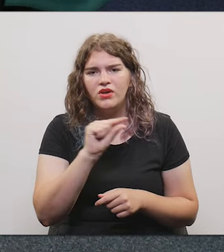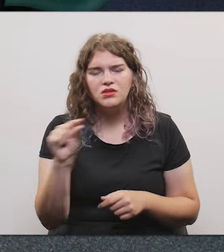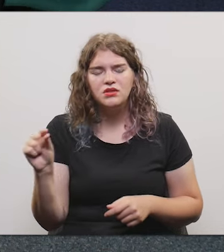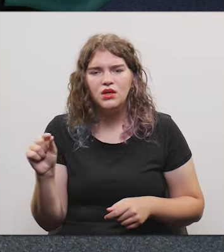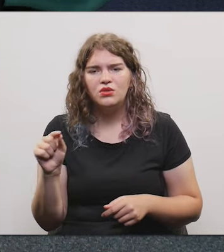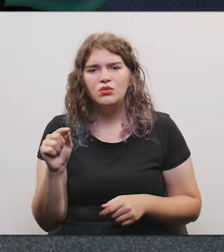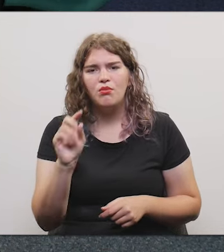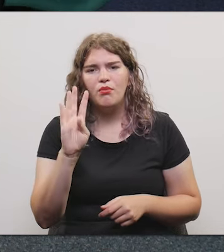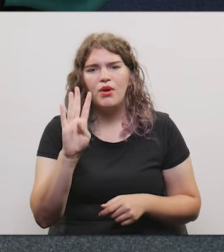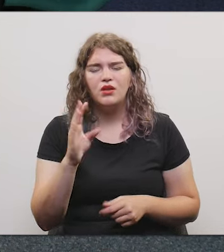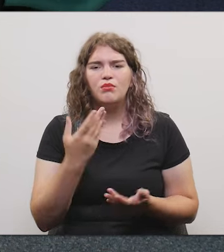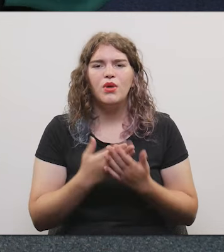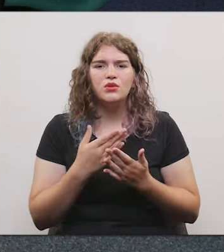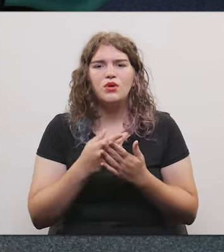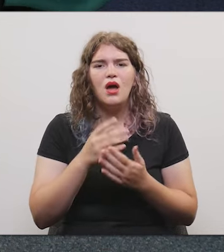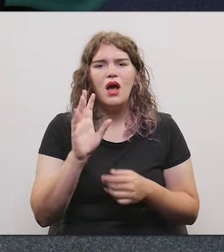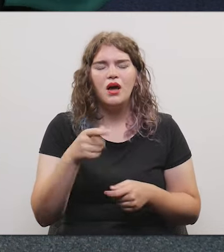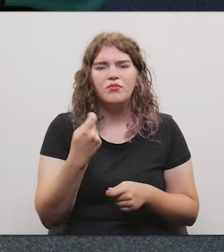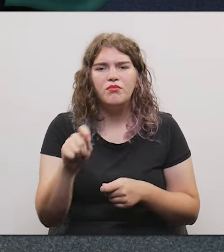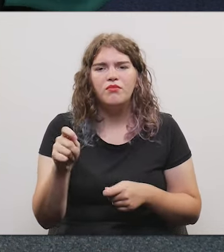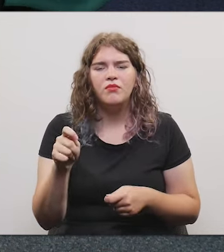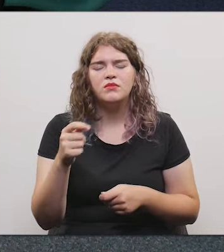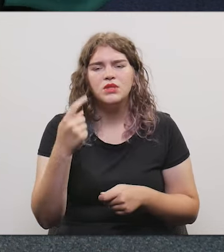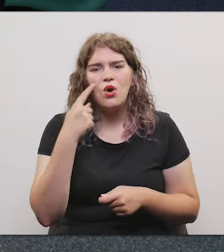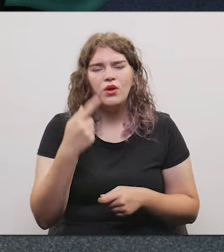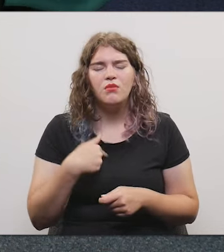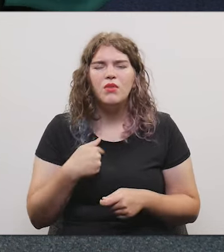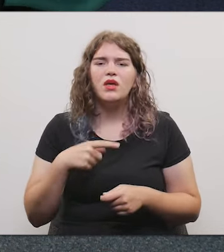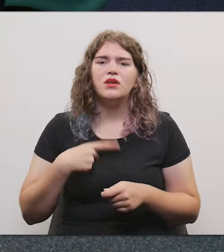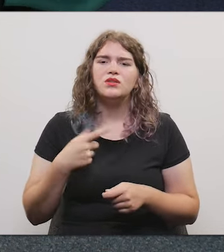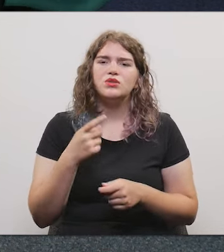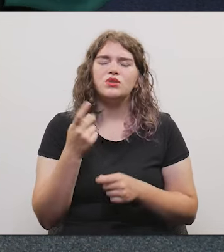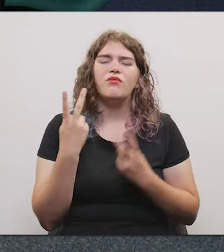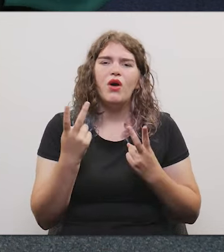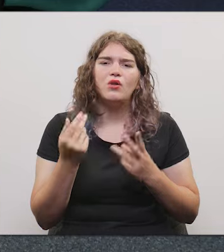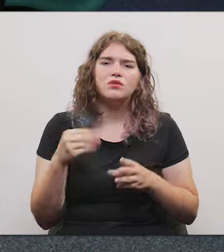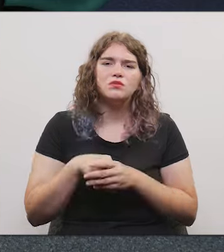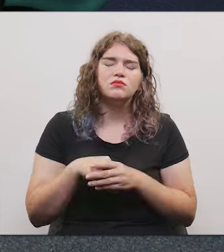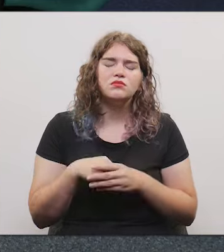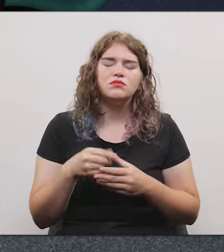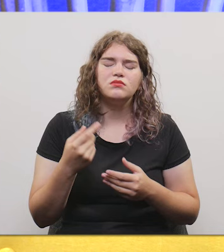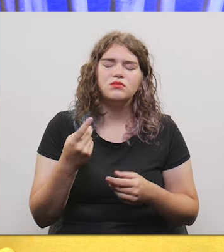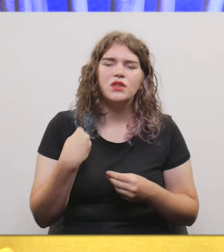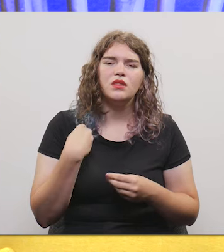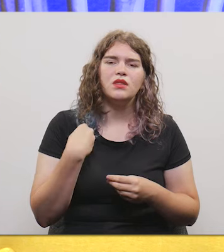43:4. De aceea, pentru că ai preț în ochii mei, pentru că ești prețuit și